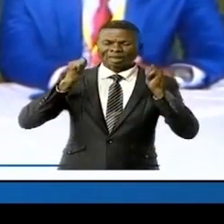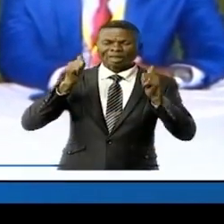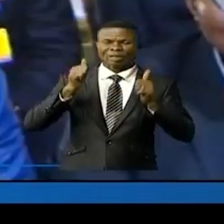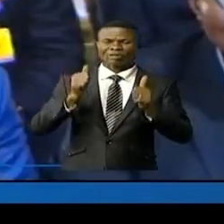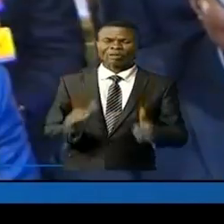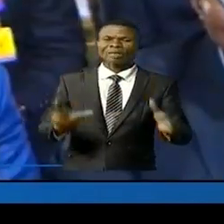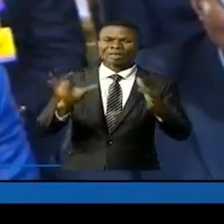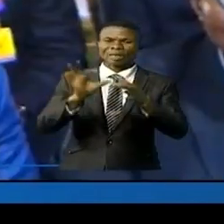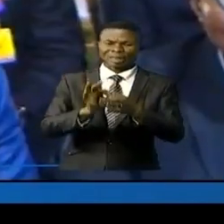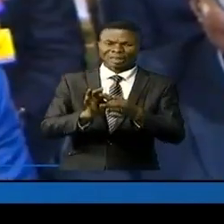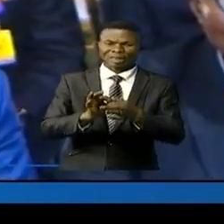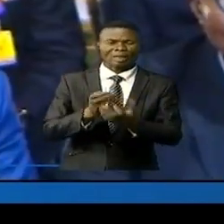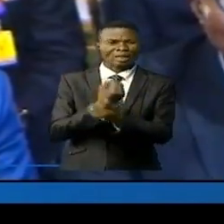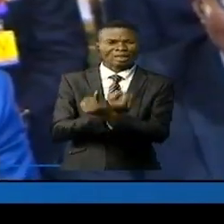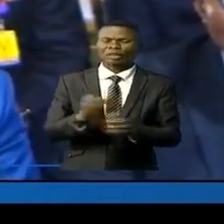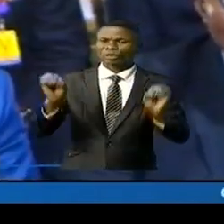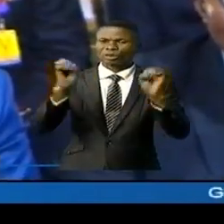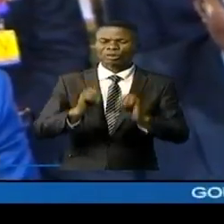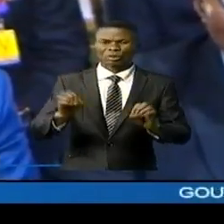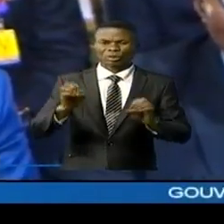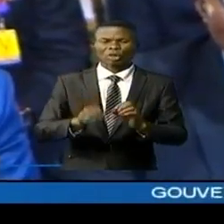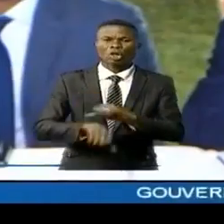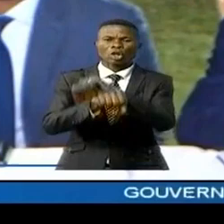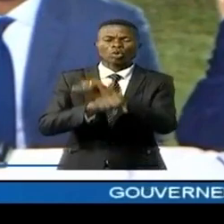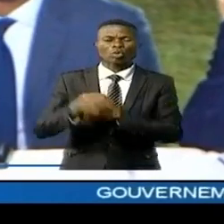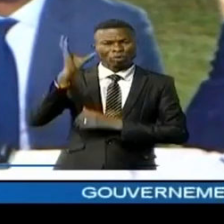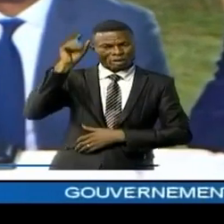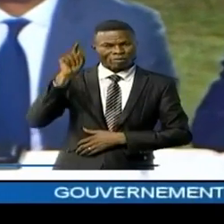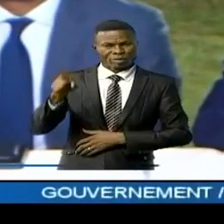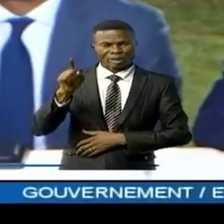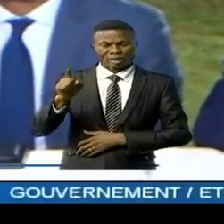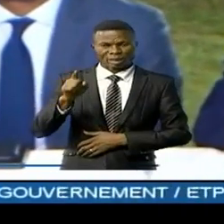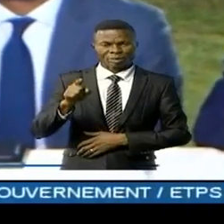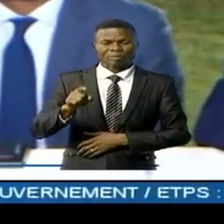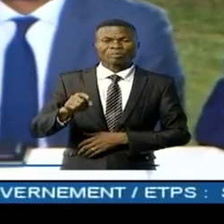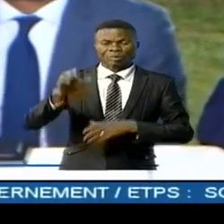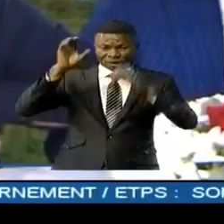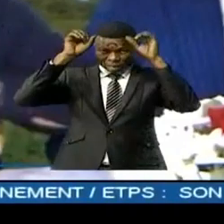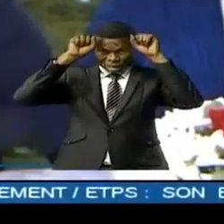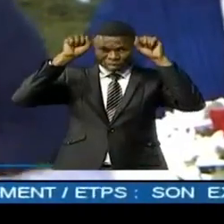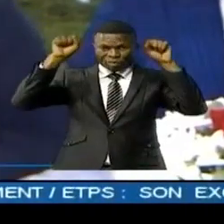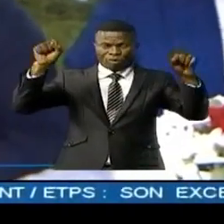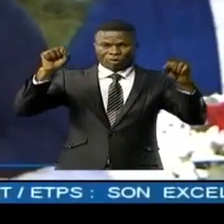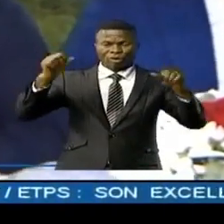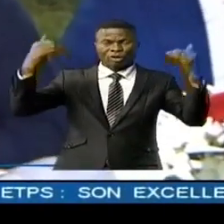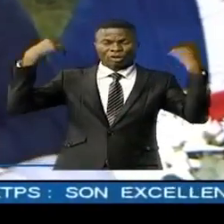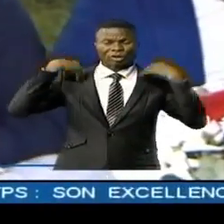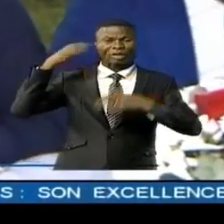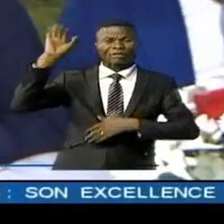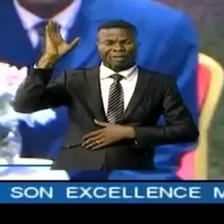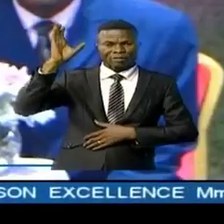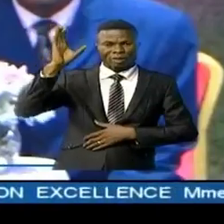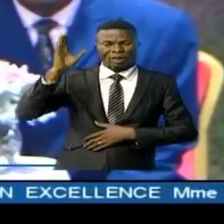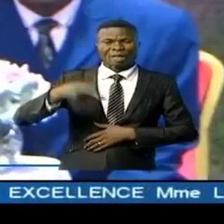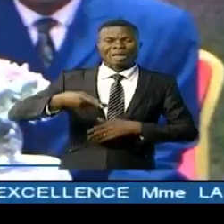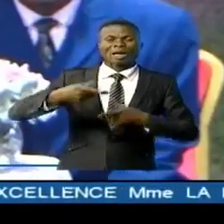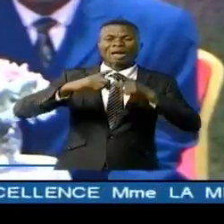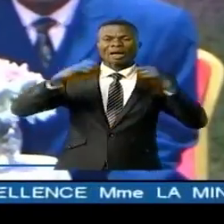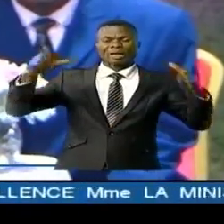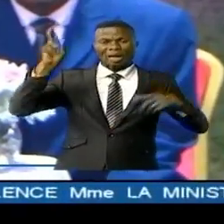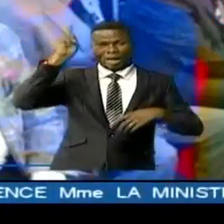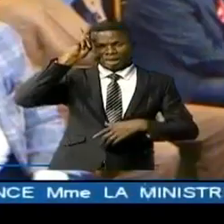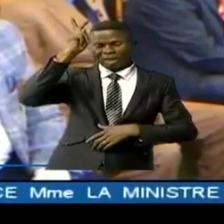et le non respect des us et coutumes locaux indique le président des autorités traditionnelles du grand